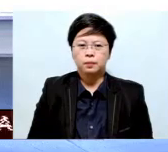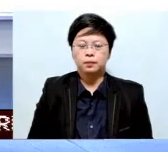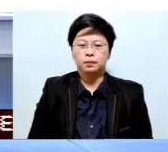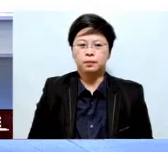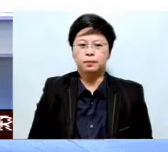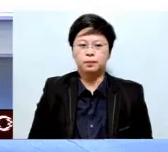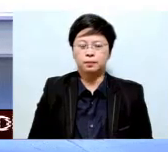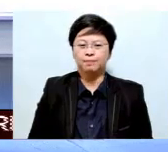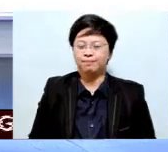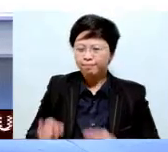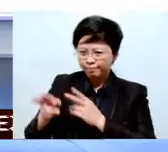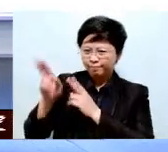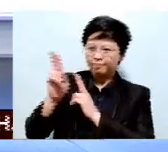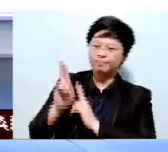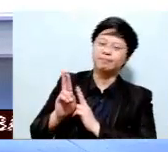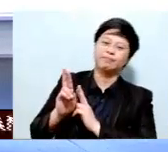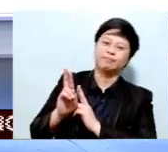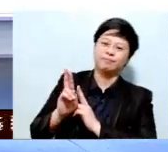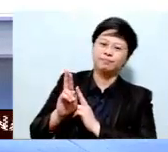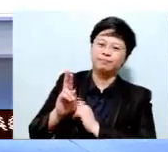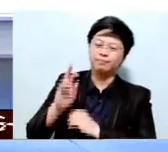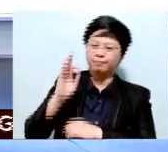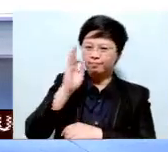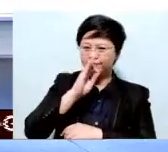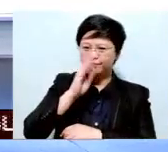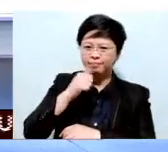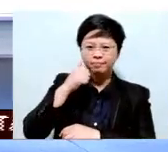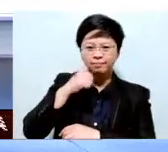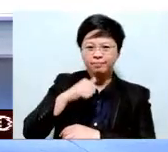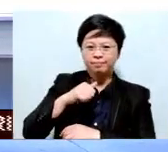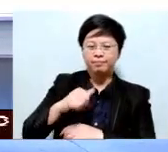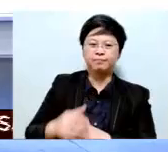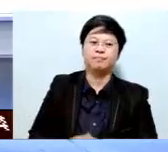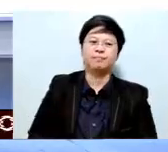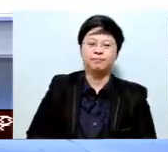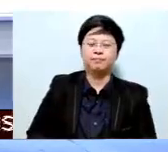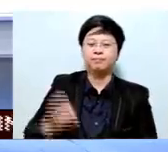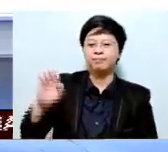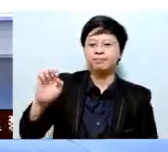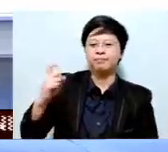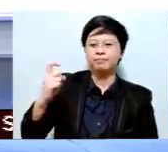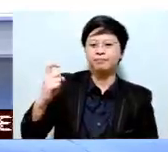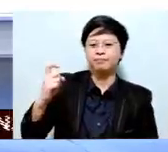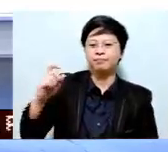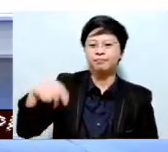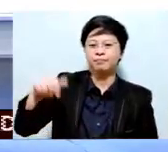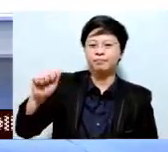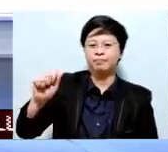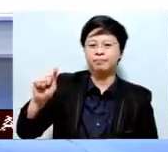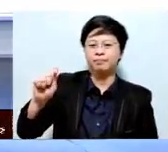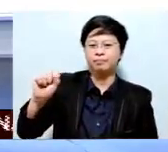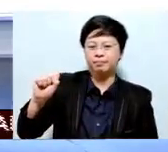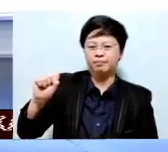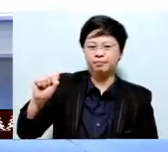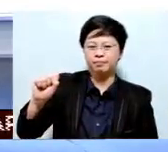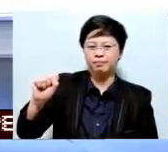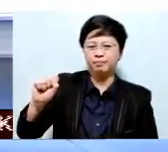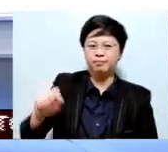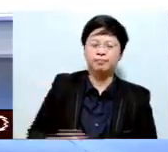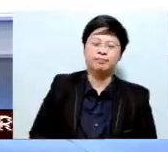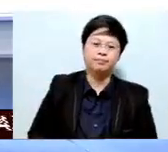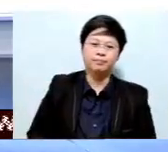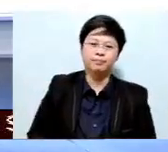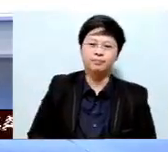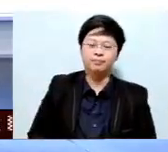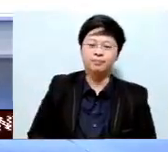Hinahangaan ng isa pang Pinay na kabilang sa cast ng Hollywood series na Expats. Napa-speechless and breathless naman ang